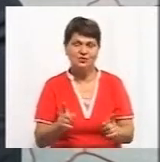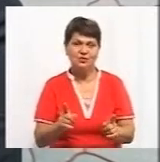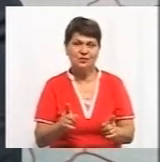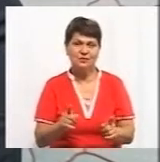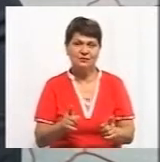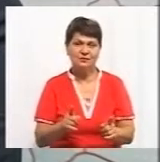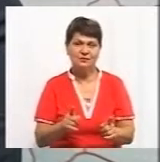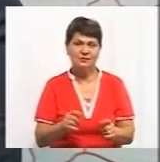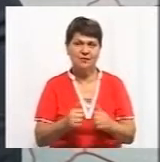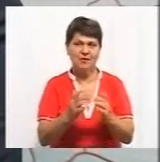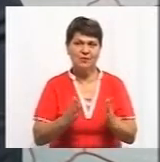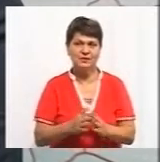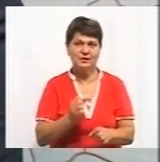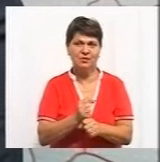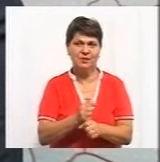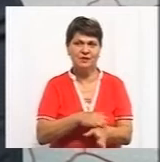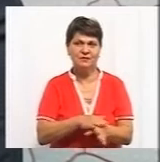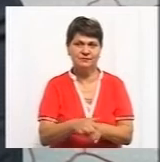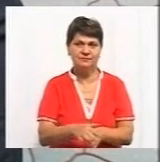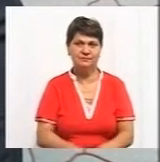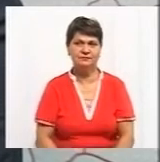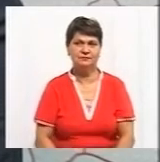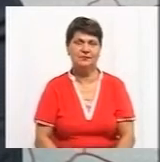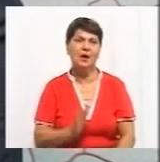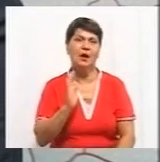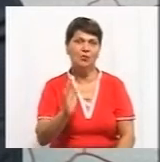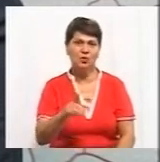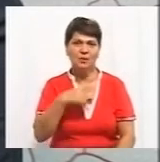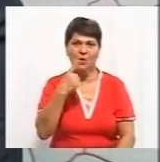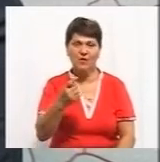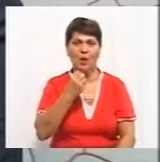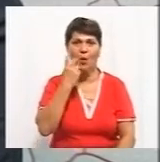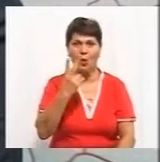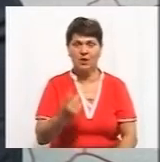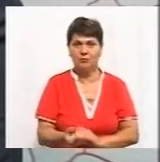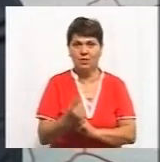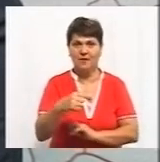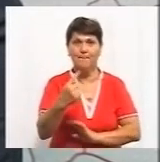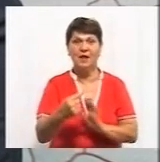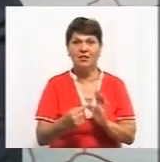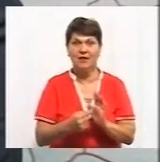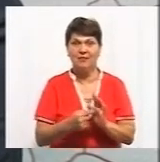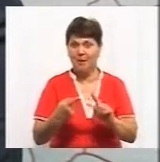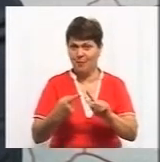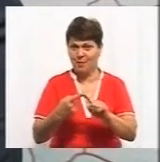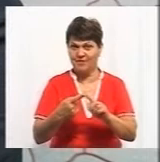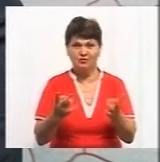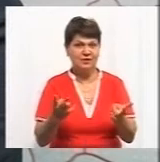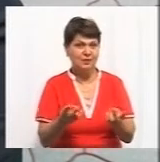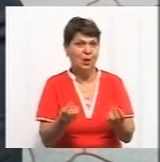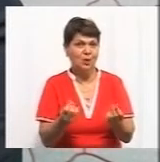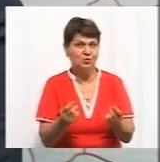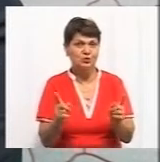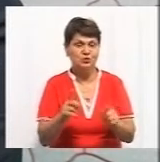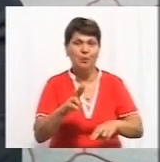ці обсяги робіт. І будемо говорити, що коли стало питання, ну, по-перше, треба кошти. Для того,